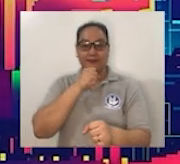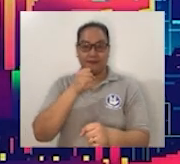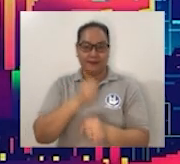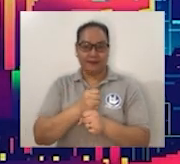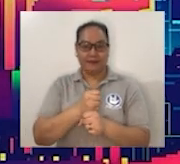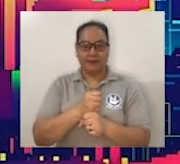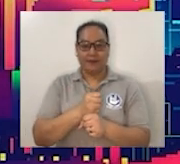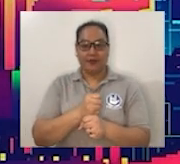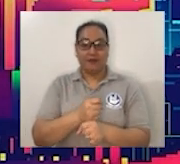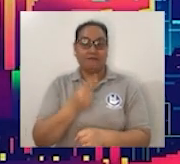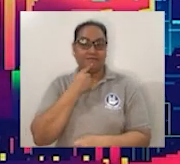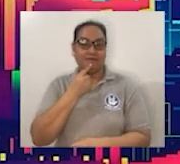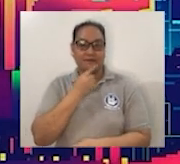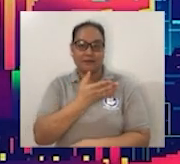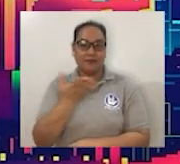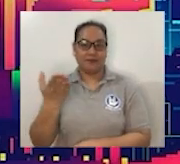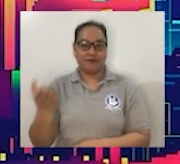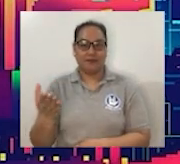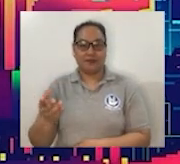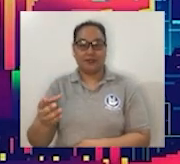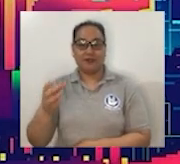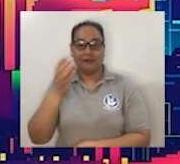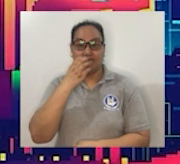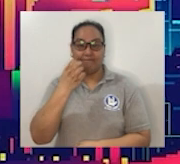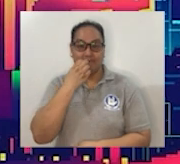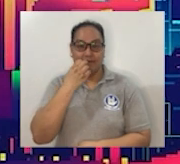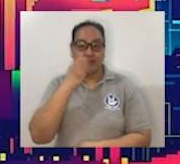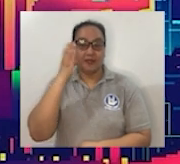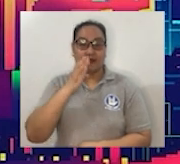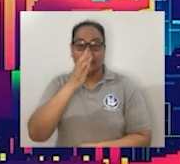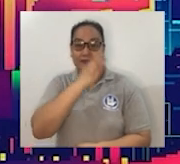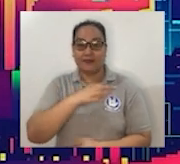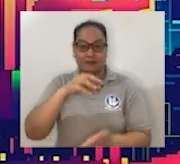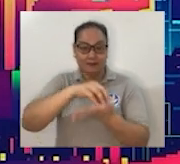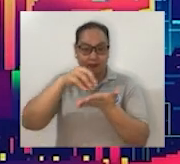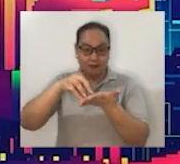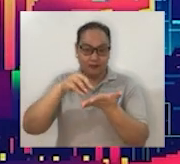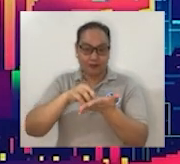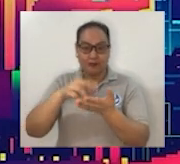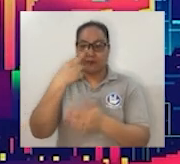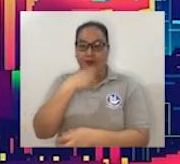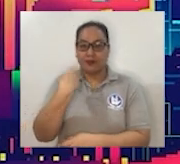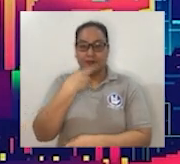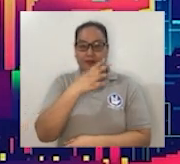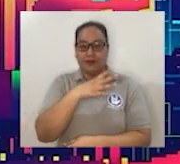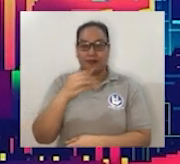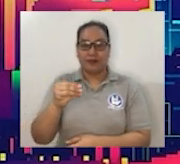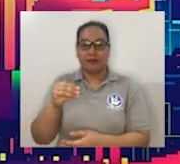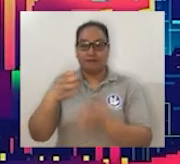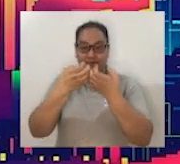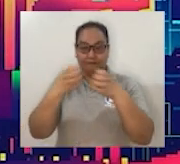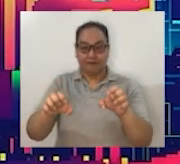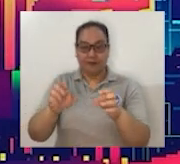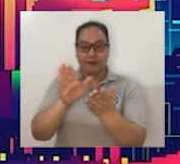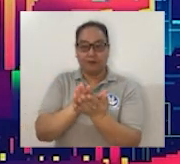Siyempre, wish nyo na din kumain sa kantin ng siomay rice o kaya yung egg burger with ice din ni tita.